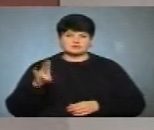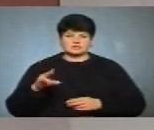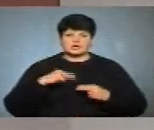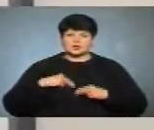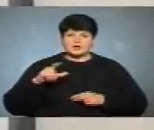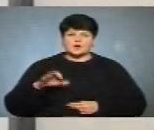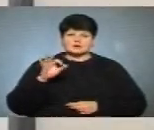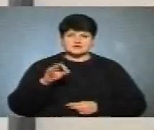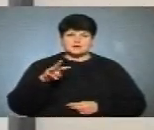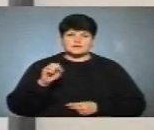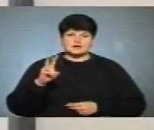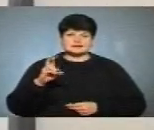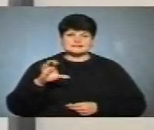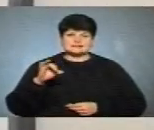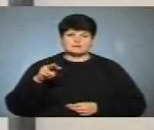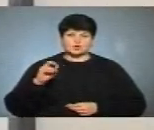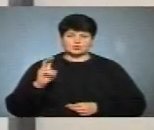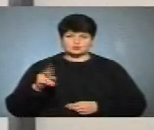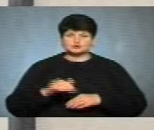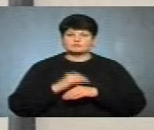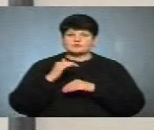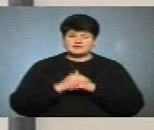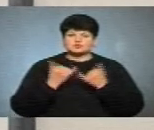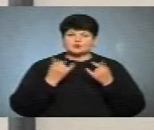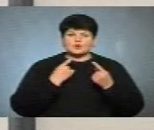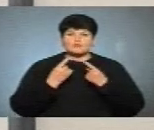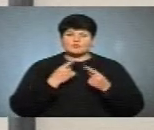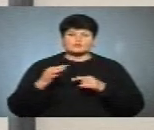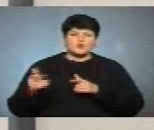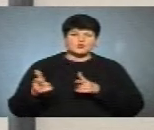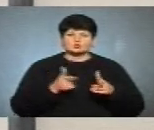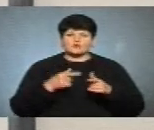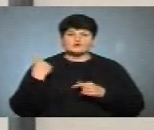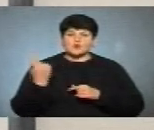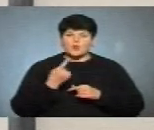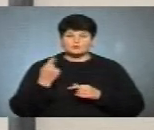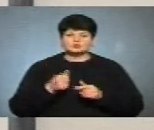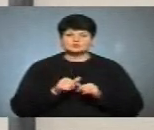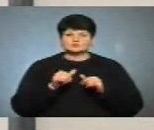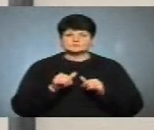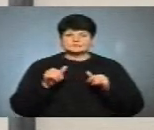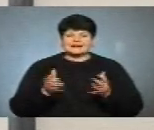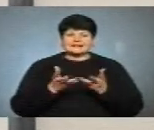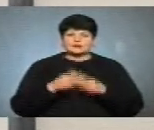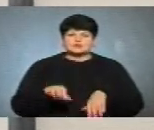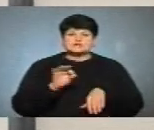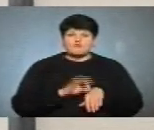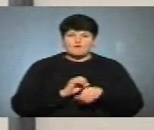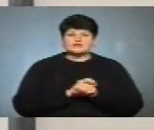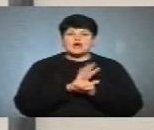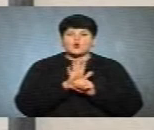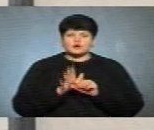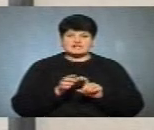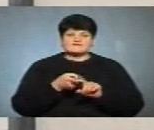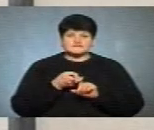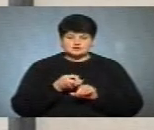Максимлюк. Доброго вечора. Сьогодні поговоримо про готовність області до росту кількості хворих на коронавірус. У нас в